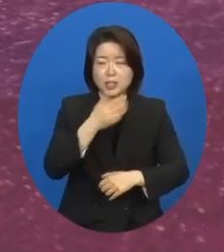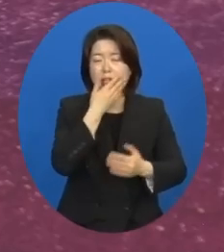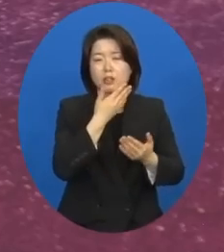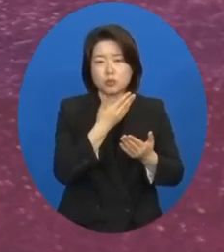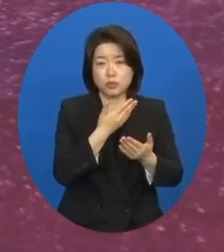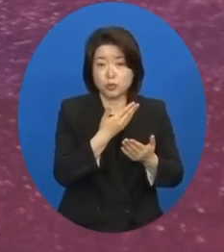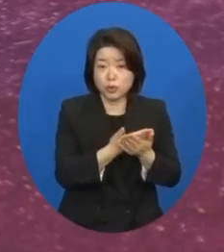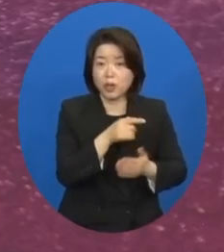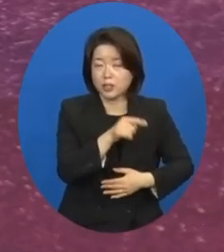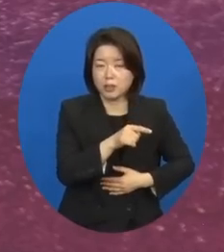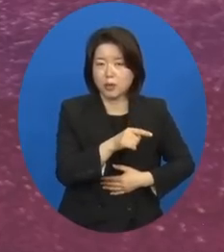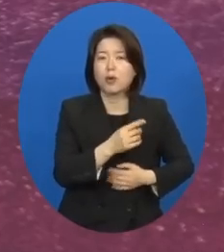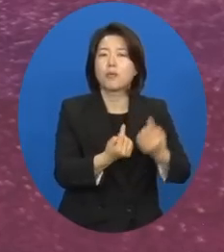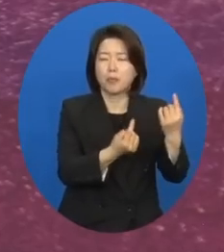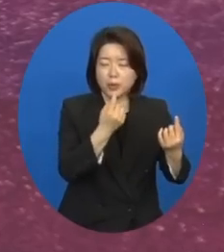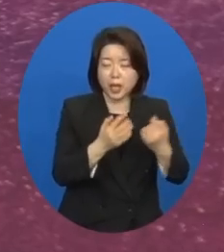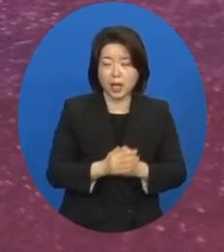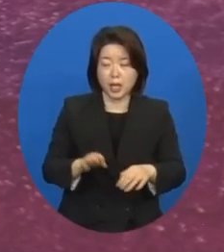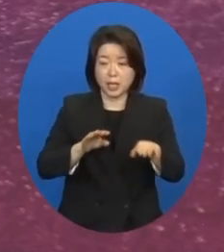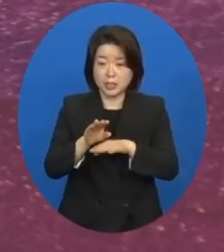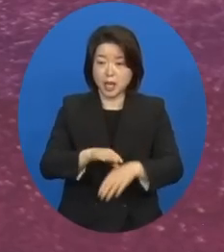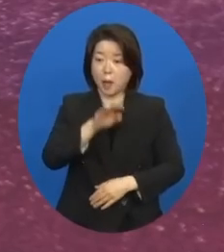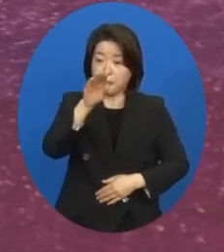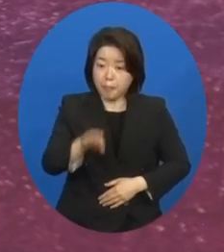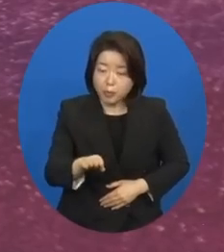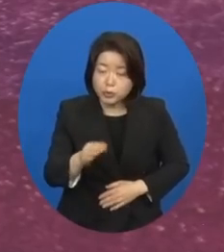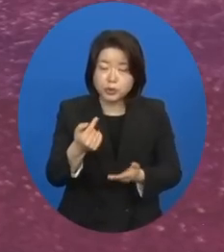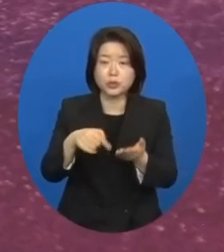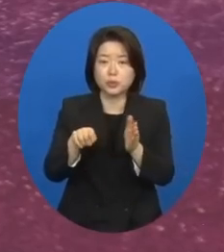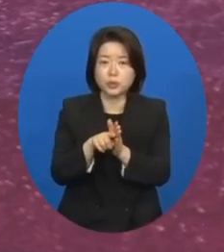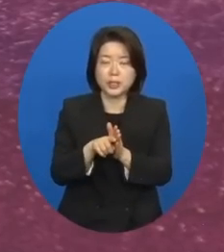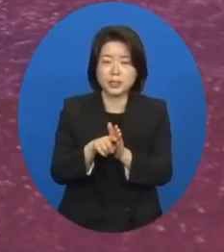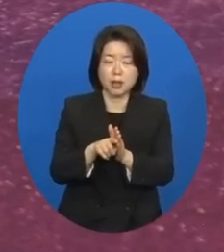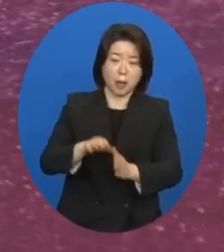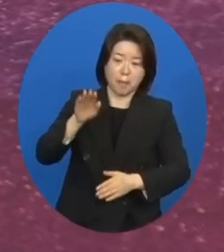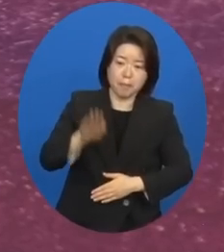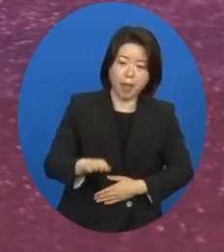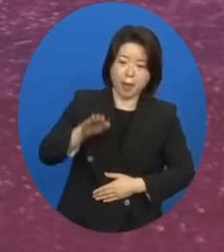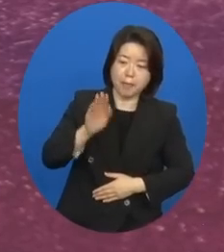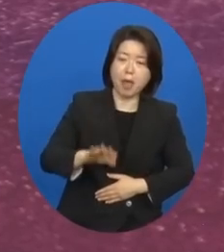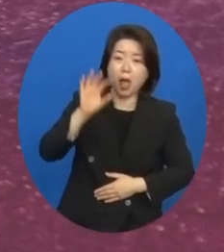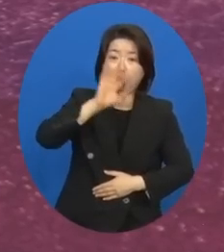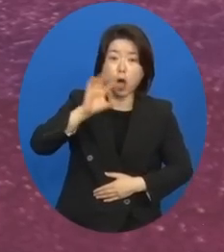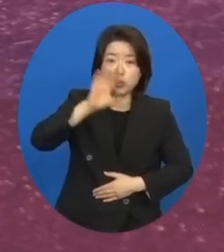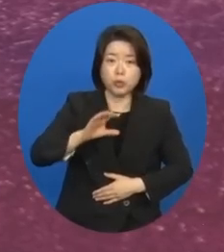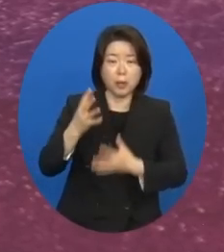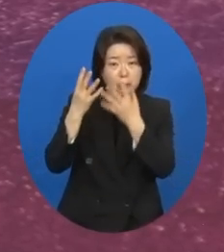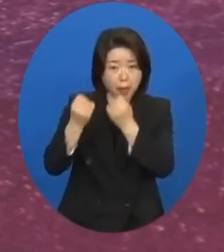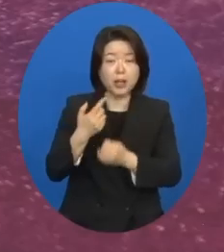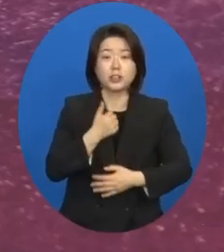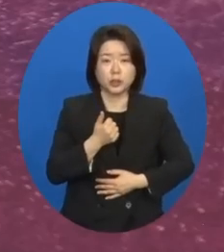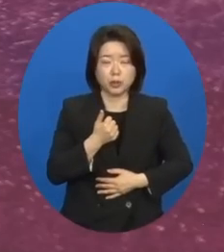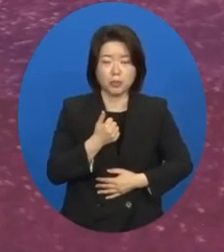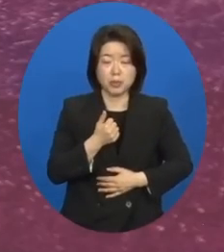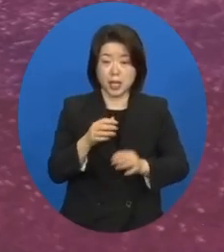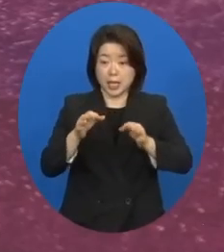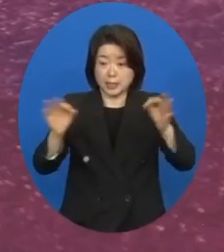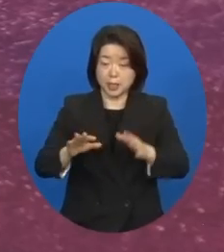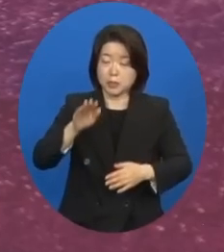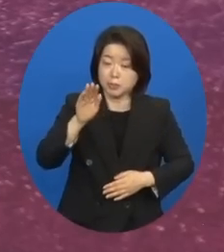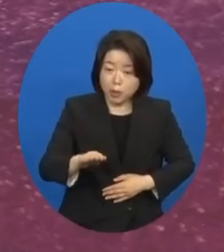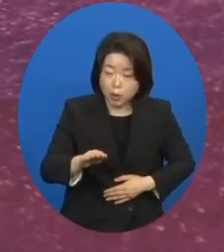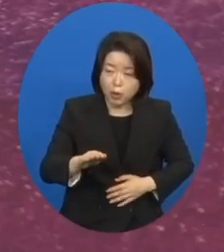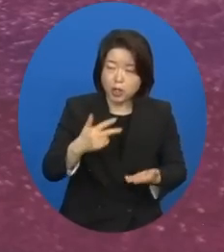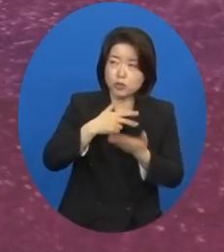것이 아니라 차를 멈추기 위해서 브레이크를 계속해서 밟는 훈련을 했던 것처럼 잠시 멈추고